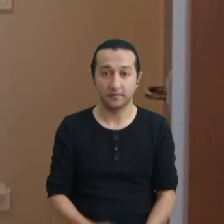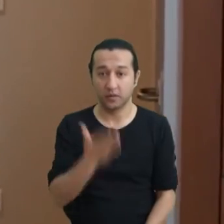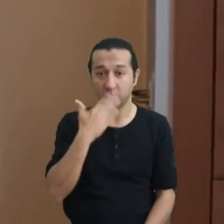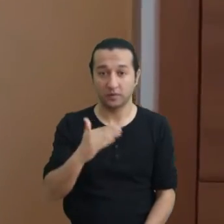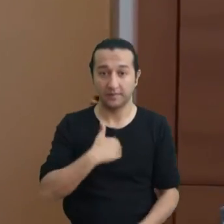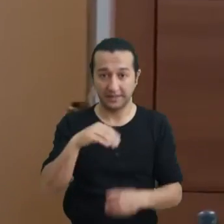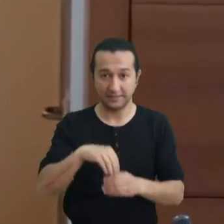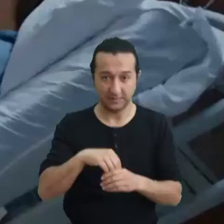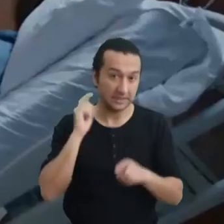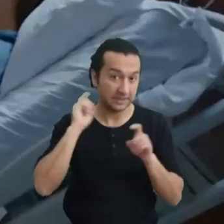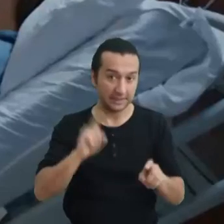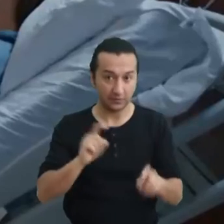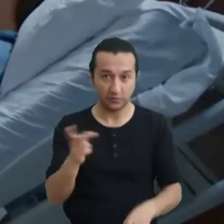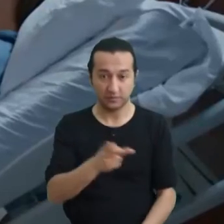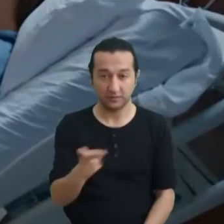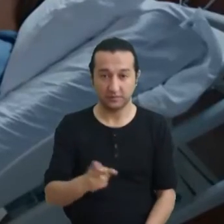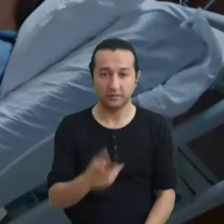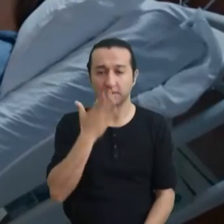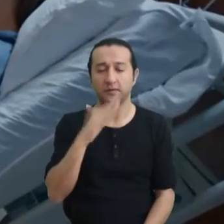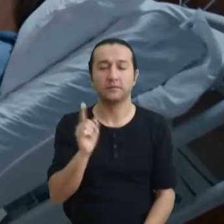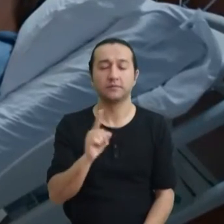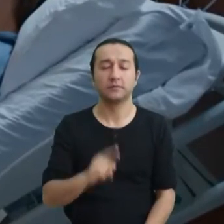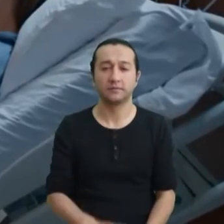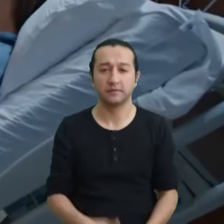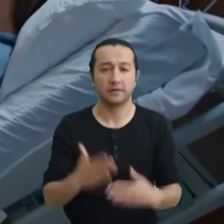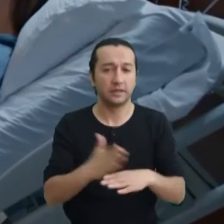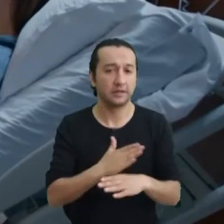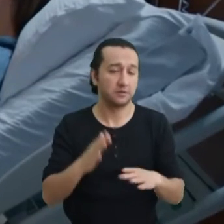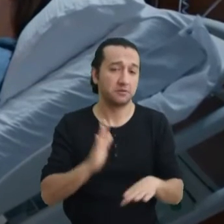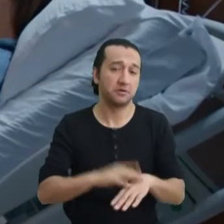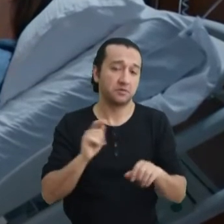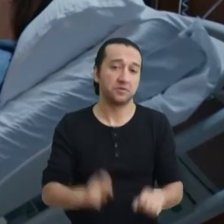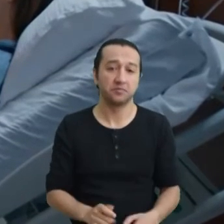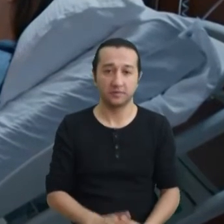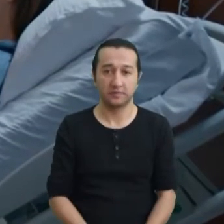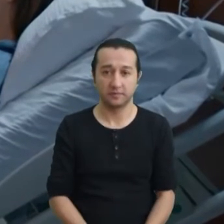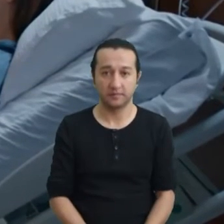Yoksa beni mi çekiştiriyordunuz? Yok canım. Neden öyle bir şey yapalım ki?